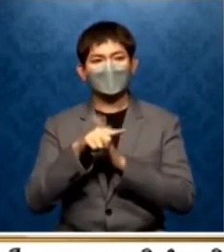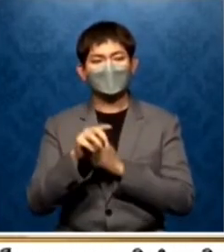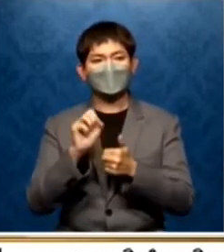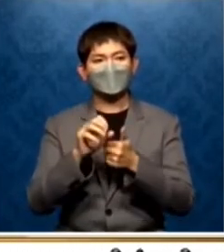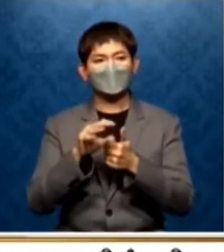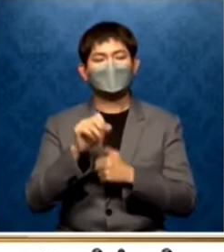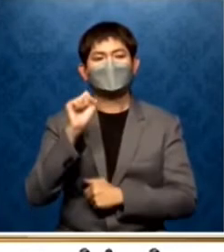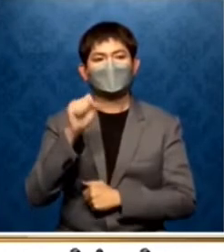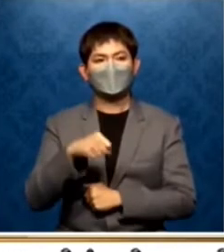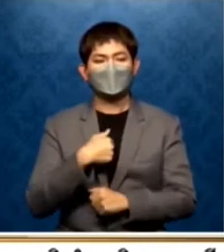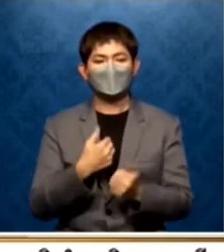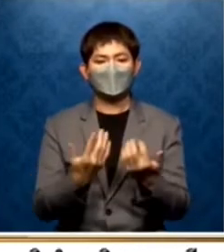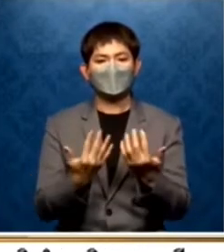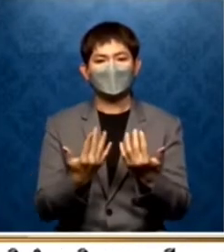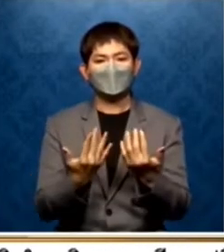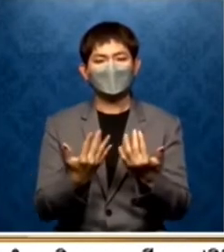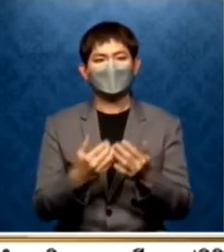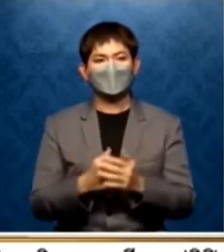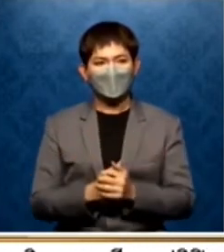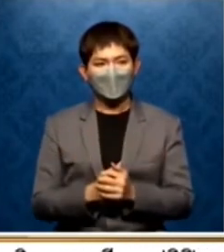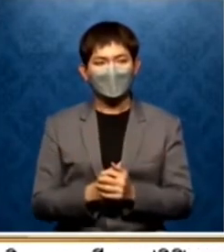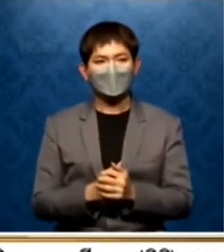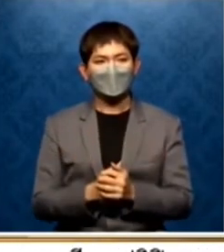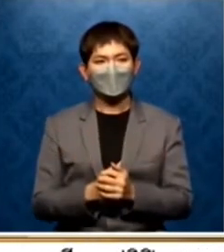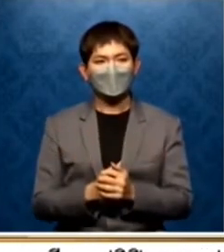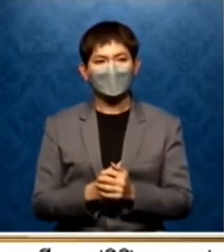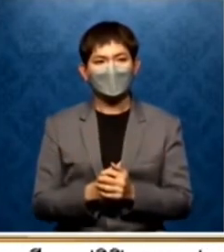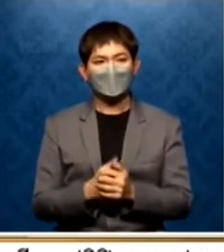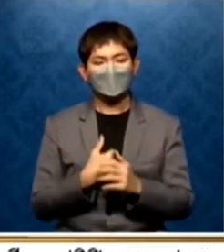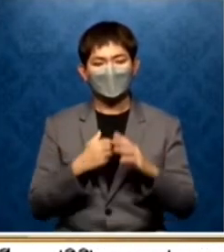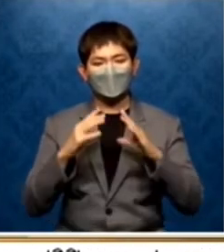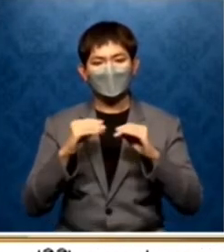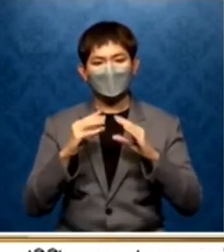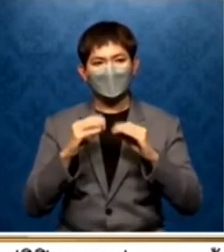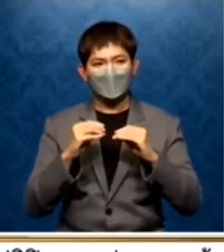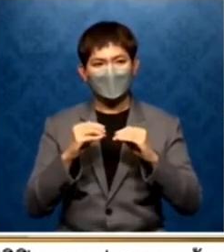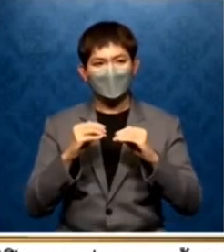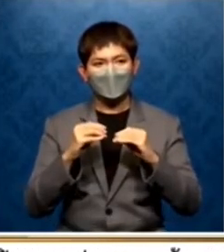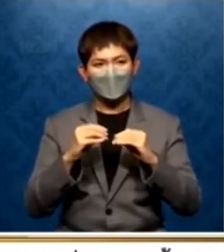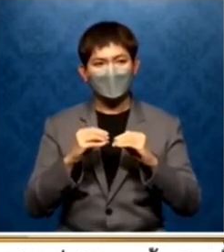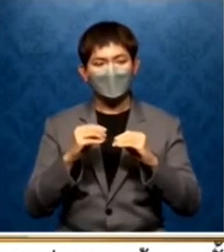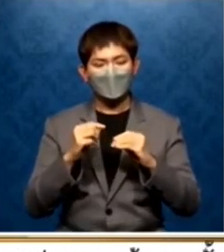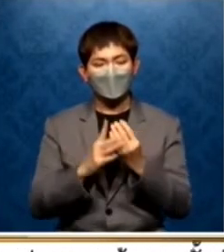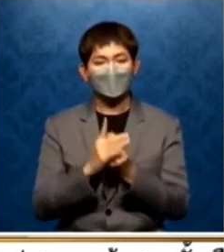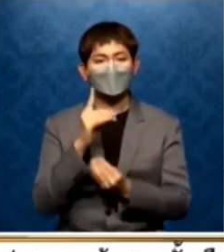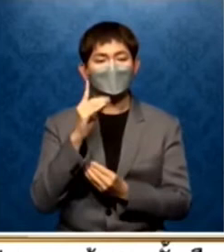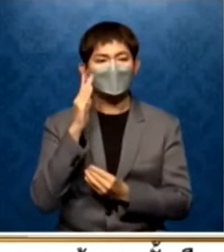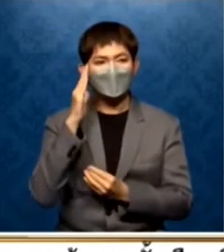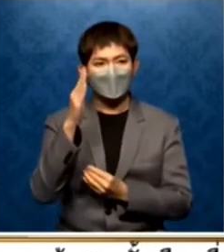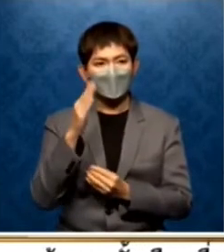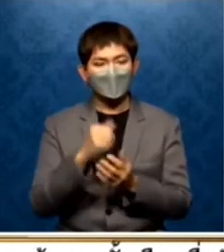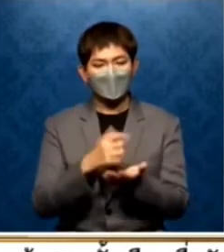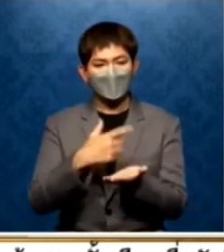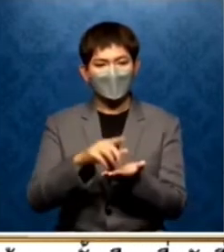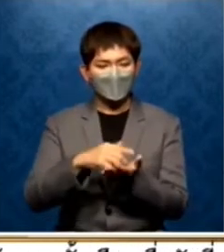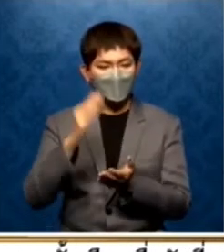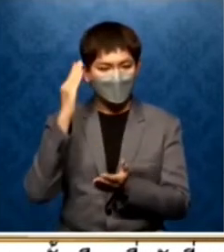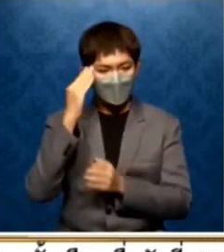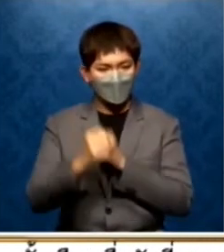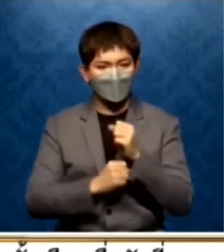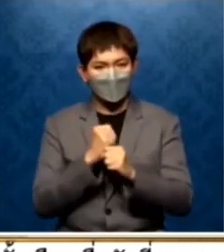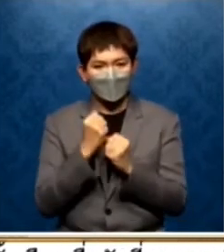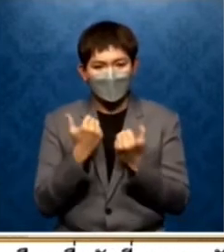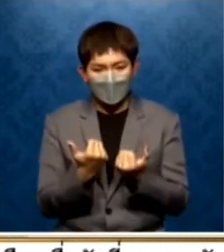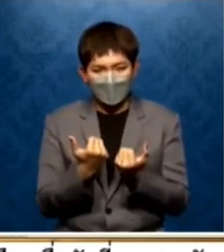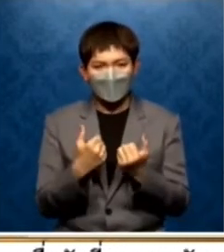ว่ามันจะค้างอยู่อย่างเนี้ยเราจะประชุมกันไปก็อีกหนึ่งสัปดาห์เรื่องเพื่อทราบปีนี้